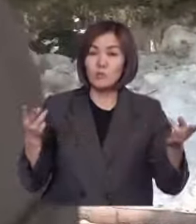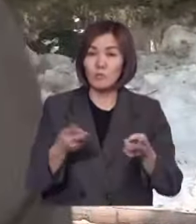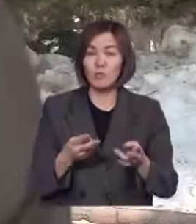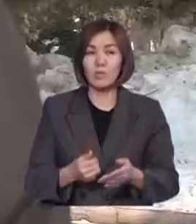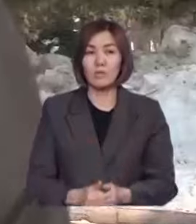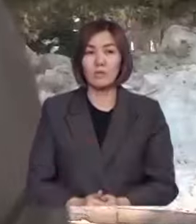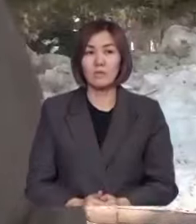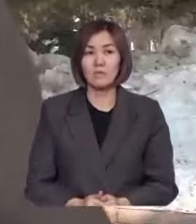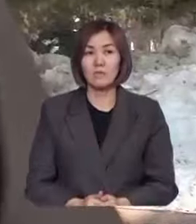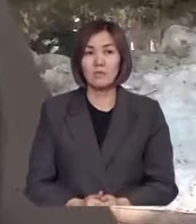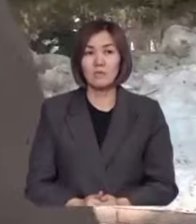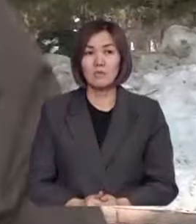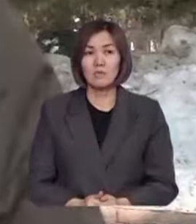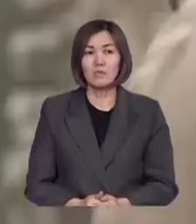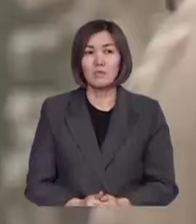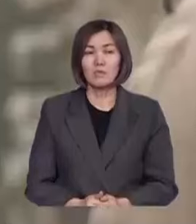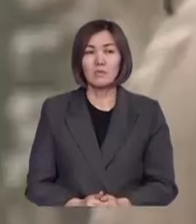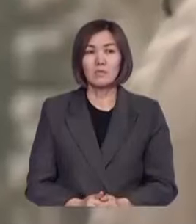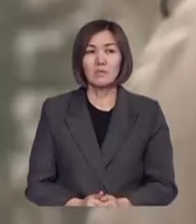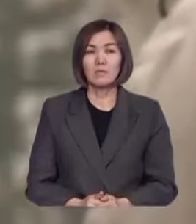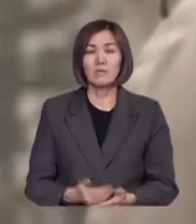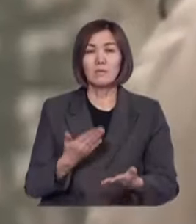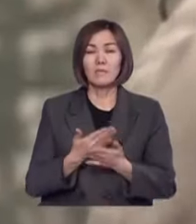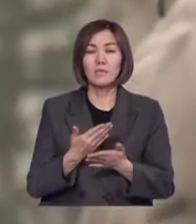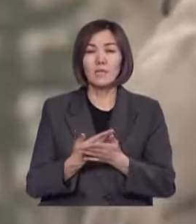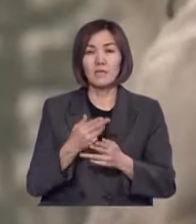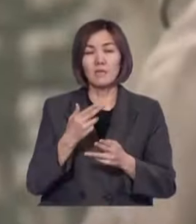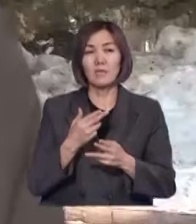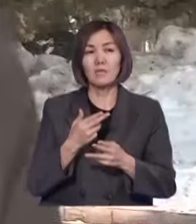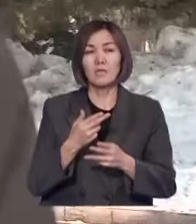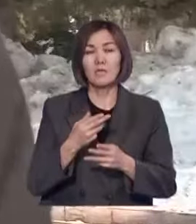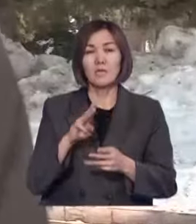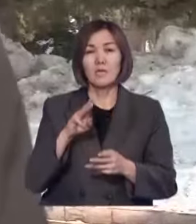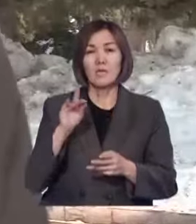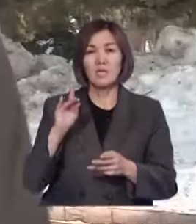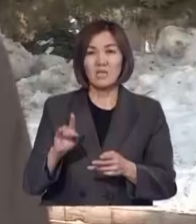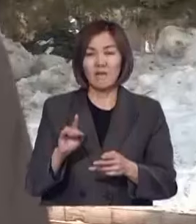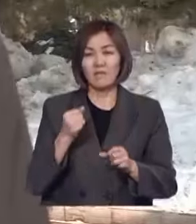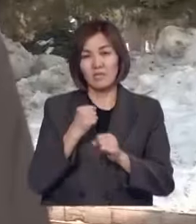оны. Ол шкаф сияқты, модуль дейді. И үшінші ұсыныс,